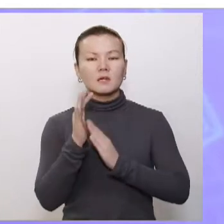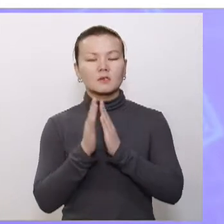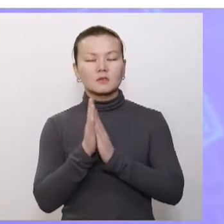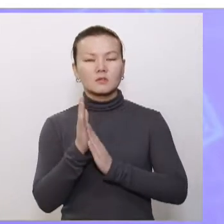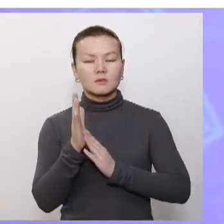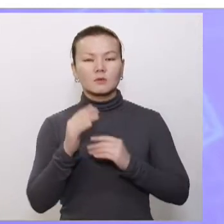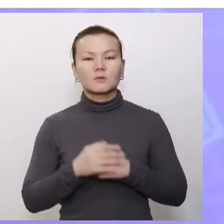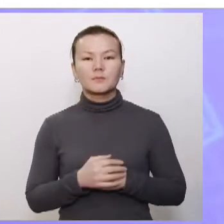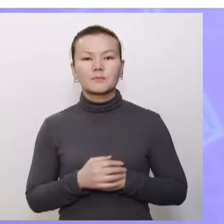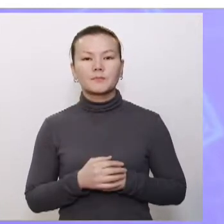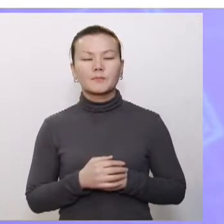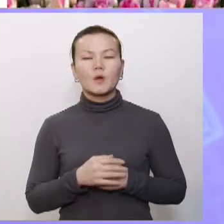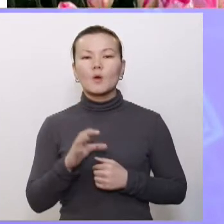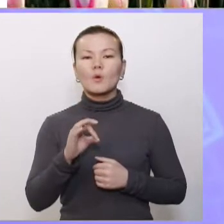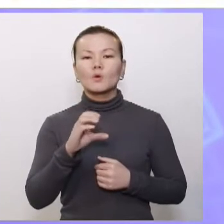Өсөт.